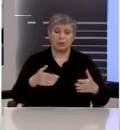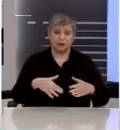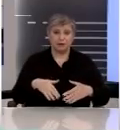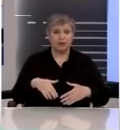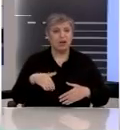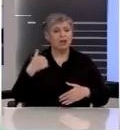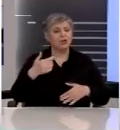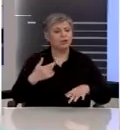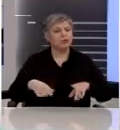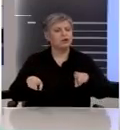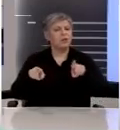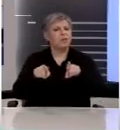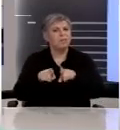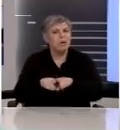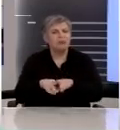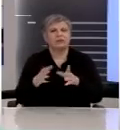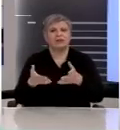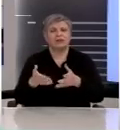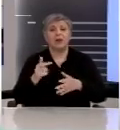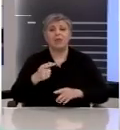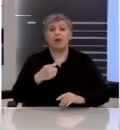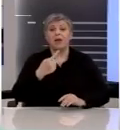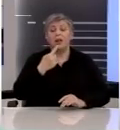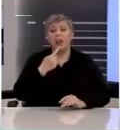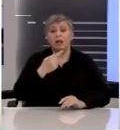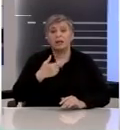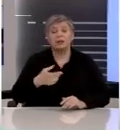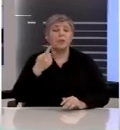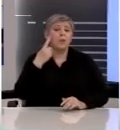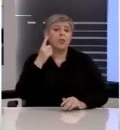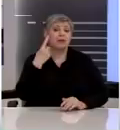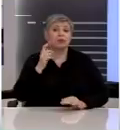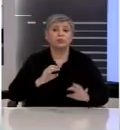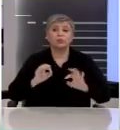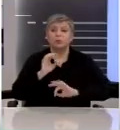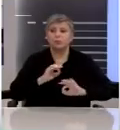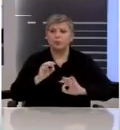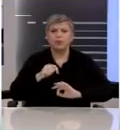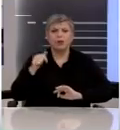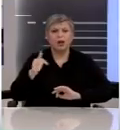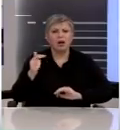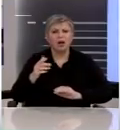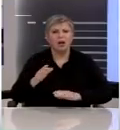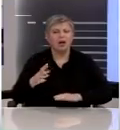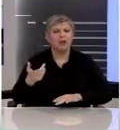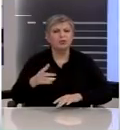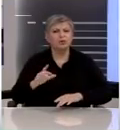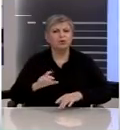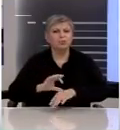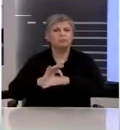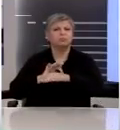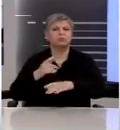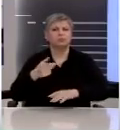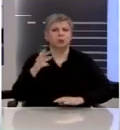είχατε μαζί σας σε αποστολές στην Ρωσία και τον γνωρίζετε πάρα πολύ καλά. Δεν θα σταθώ όμως